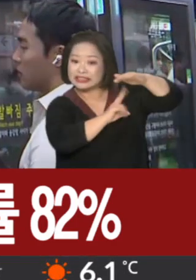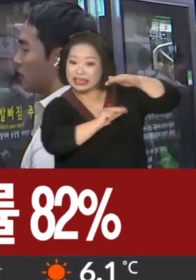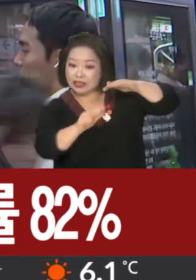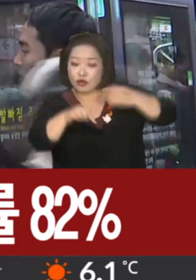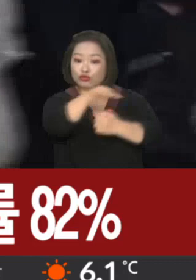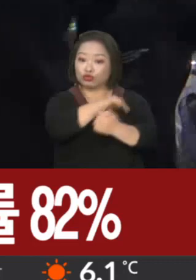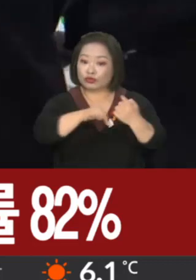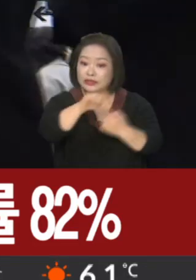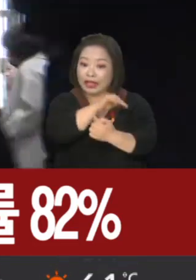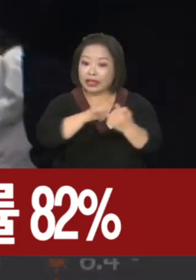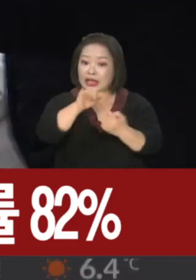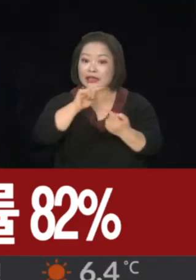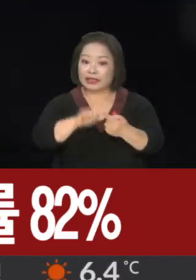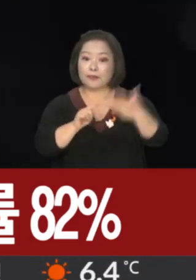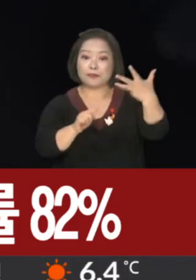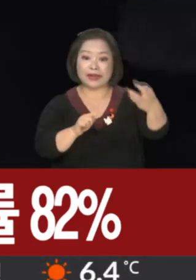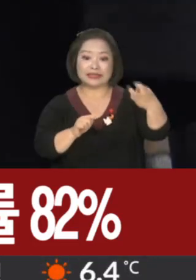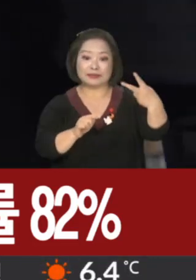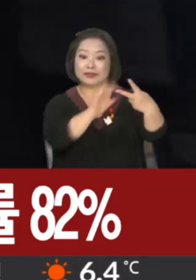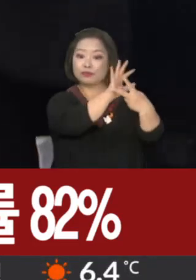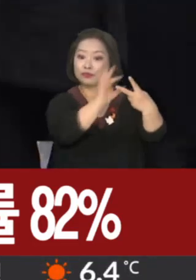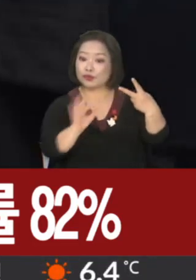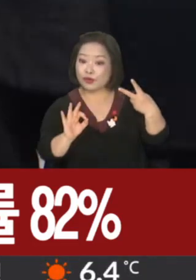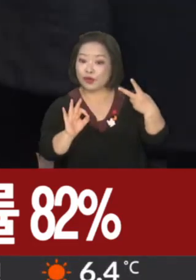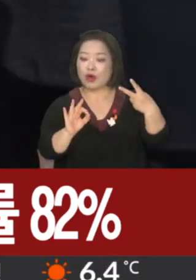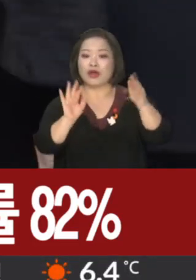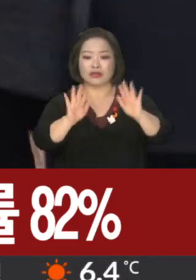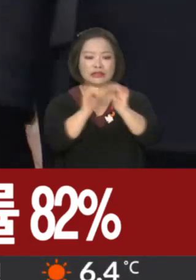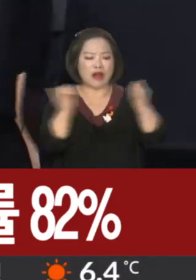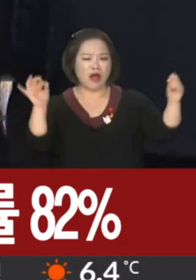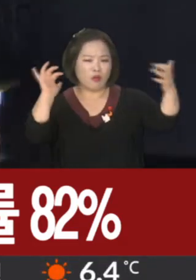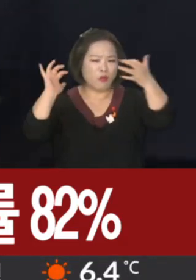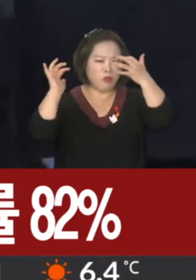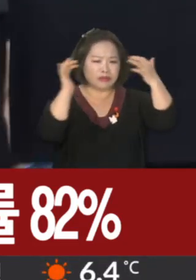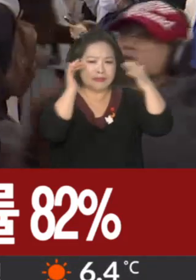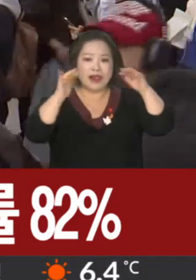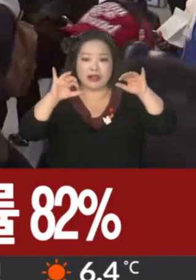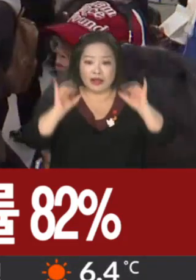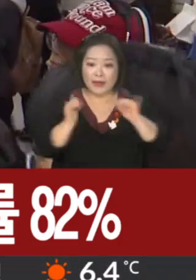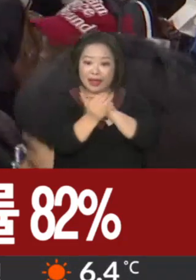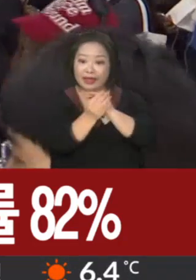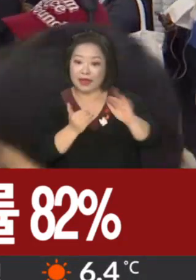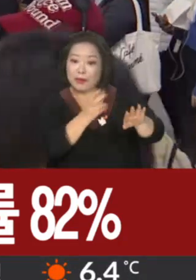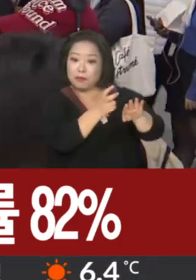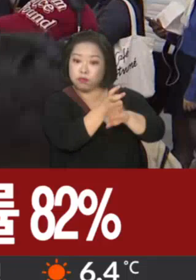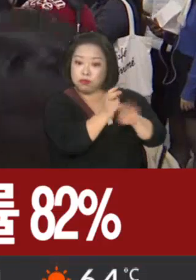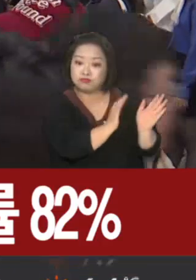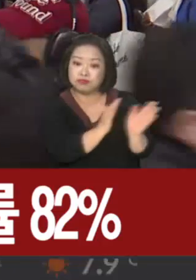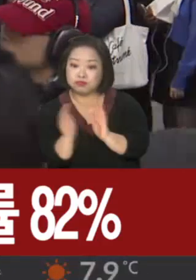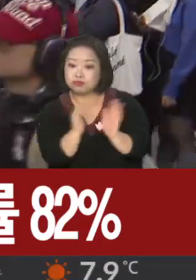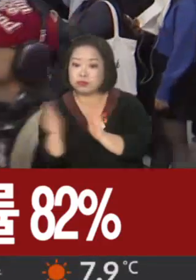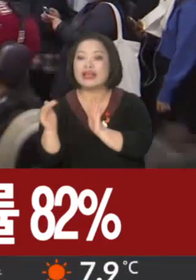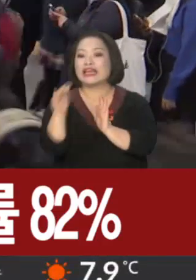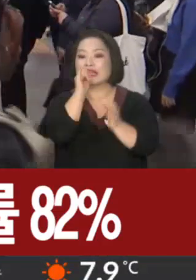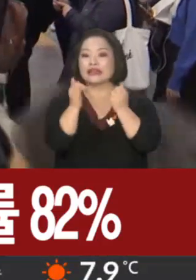운행률은 82% 수준을 보이고 있습니다. 혼잡도를 감안해 예비버스 등 대체 교통편도 마련돼